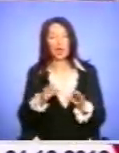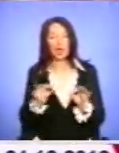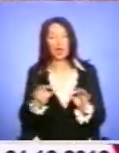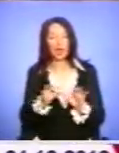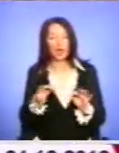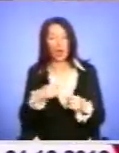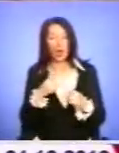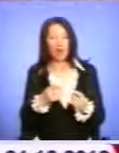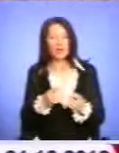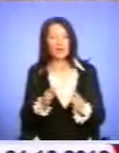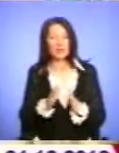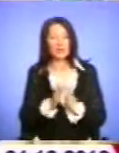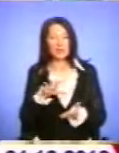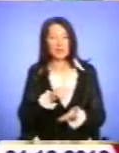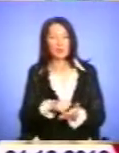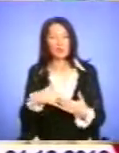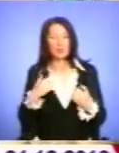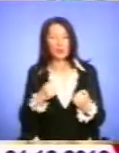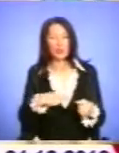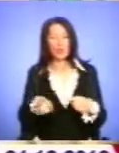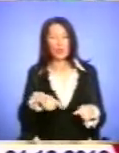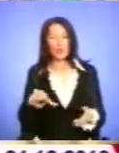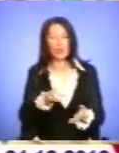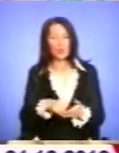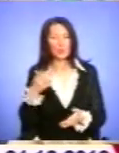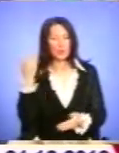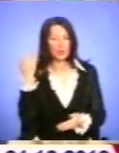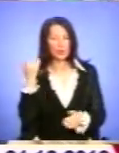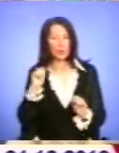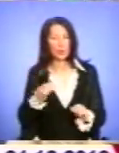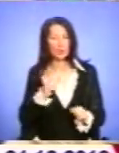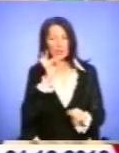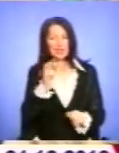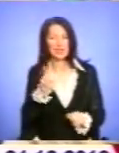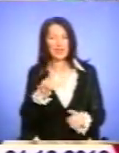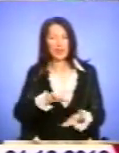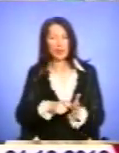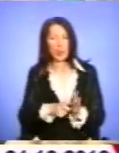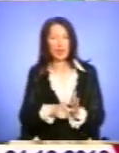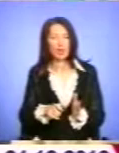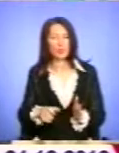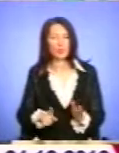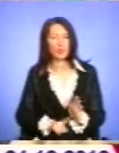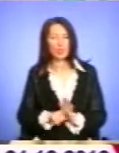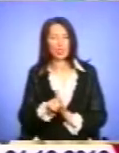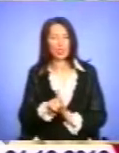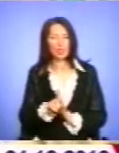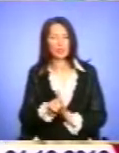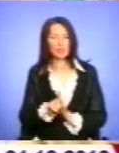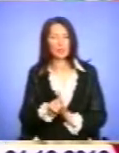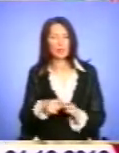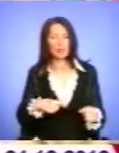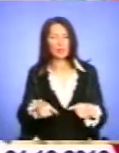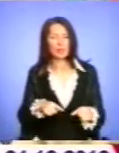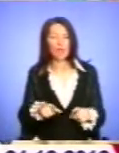здоровому тілі – здоровий дух. Футболом займаюся давно, можна сказати, з 3-го класу, починаючи в